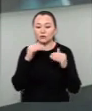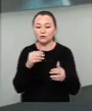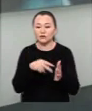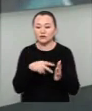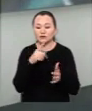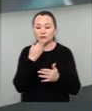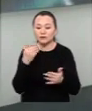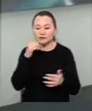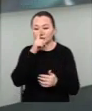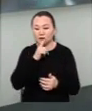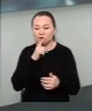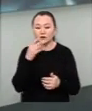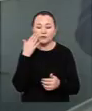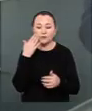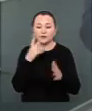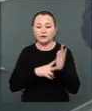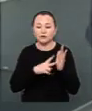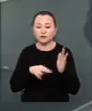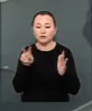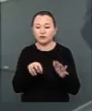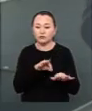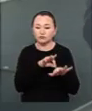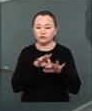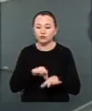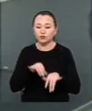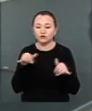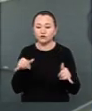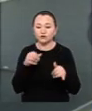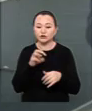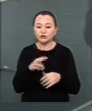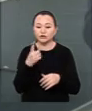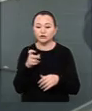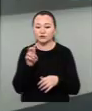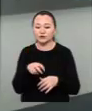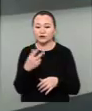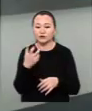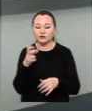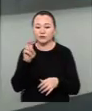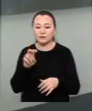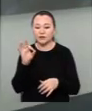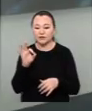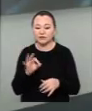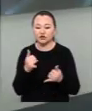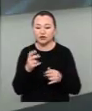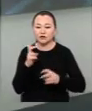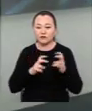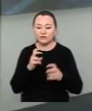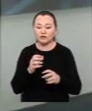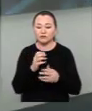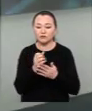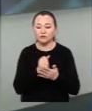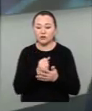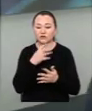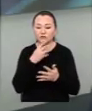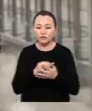последний месяц где-то на около 70 долларов. Транспортировка там увеличилась на больше, чем на 100 долларов, на 300%. Нынешние заводы не загружены до